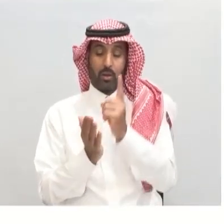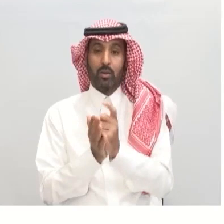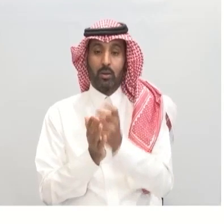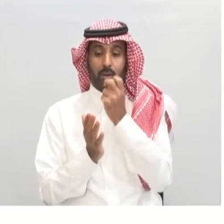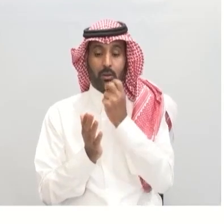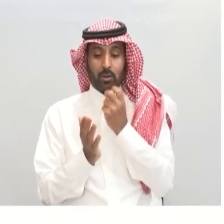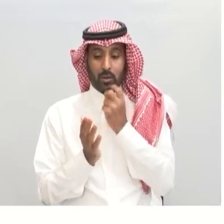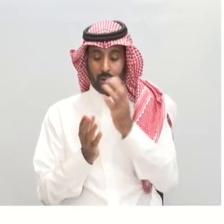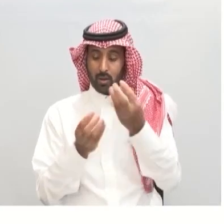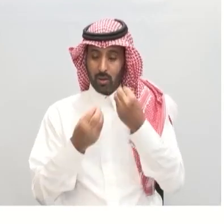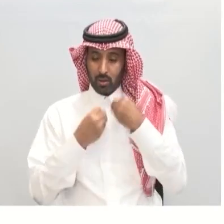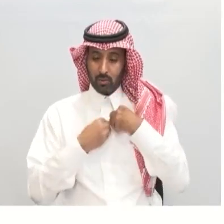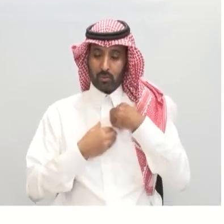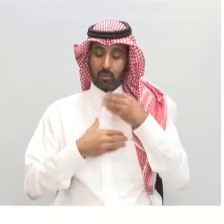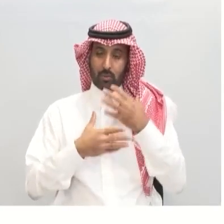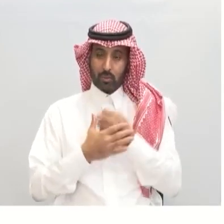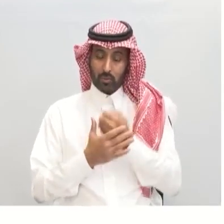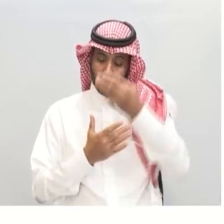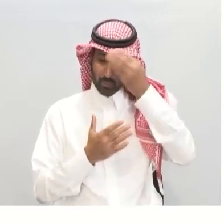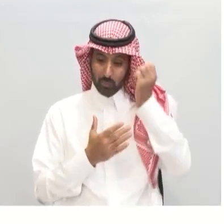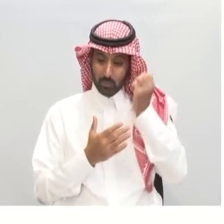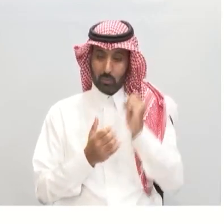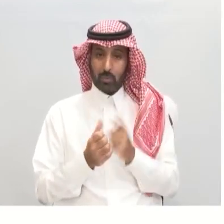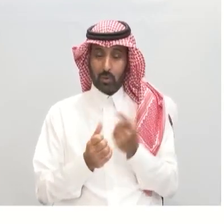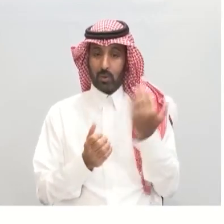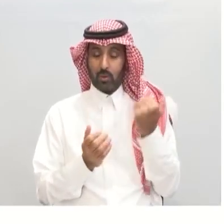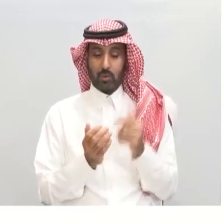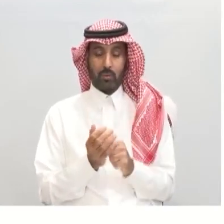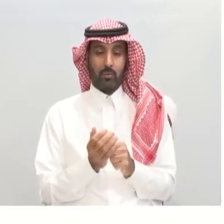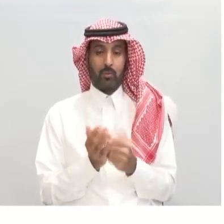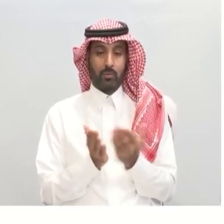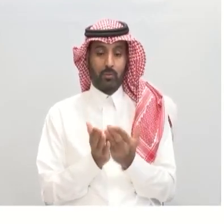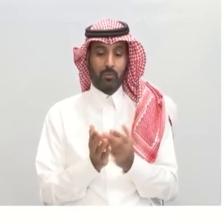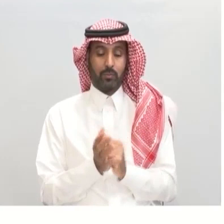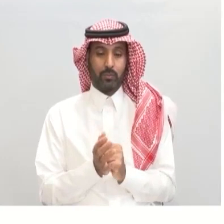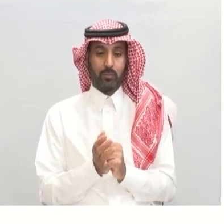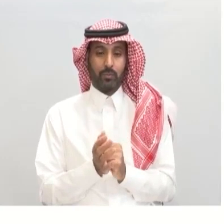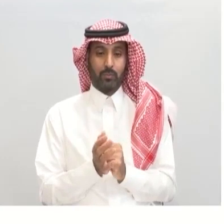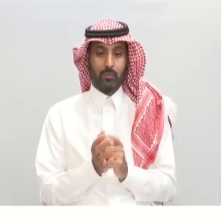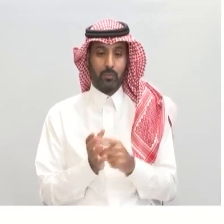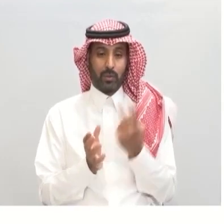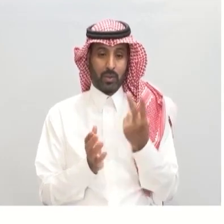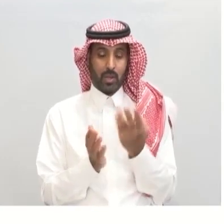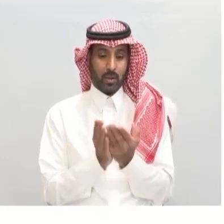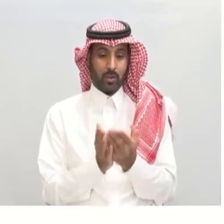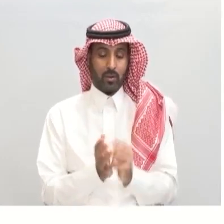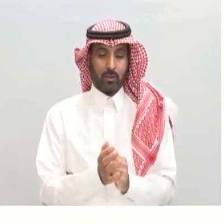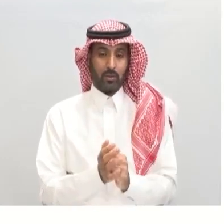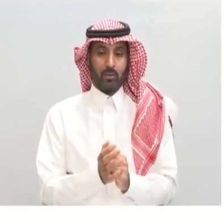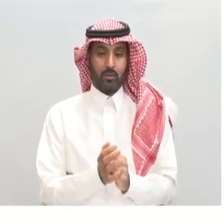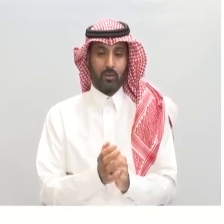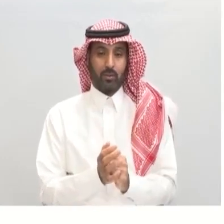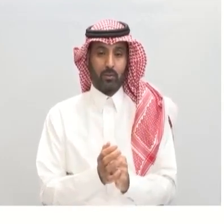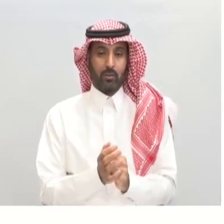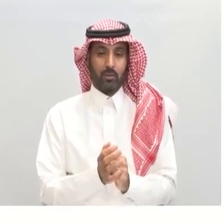وذكرناها في درسين تناولنا في الدرس السابق الحفظ في الصدور وكان درسنا هو الدرس الثاني عن ذلك